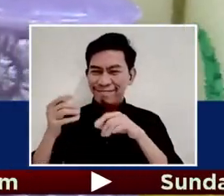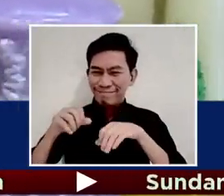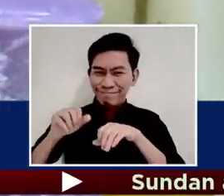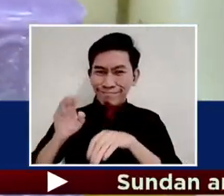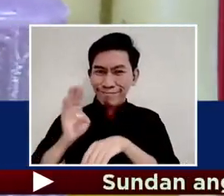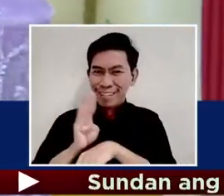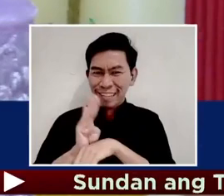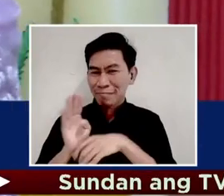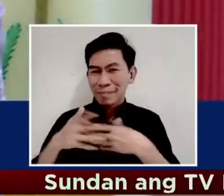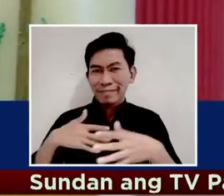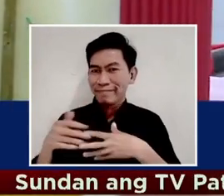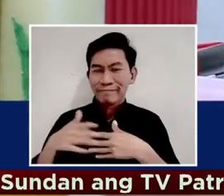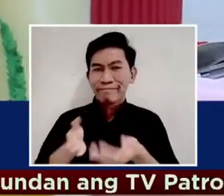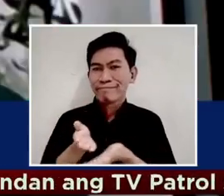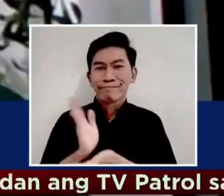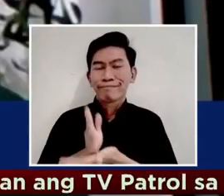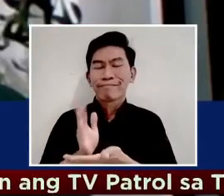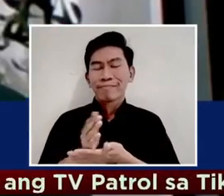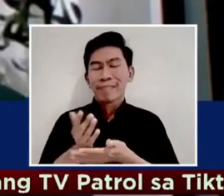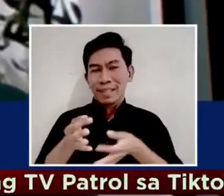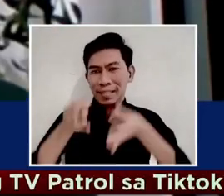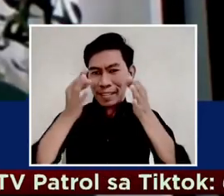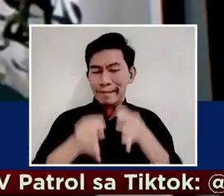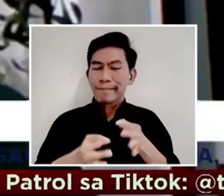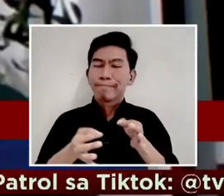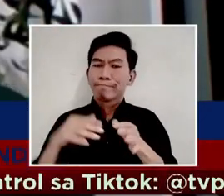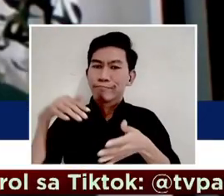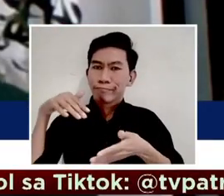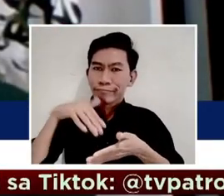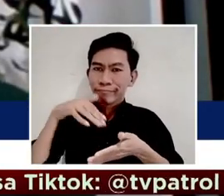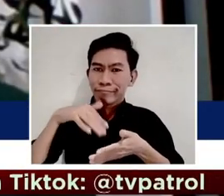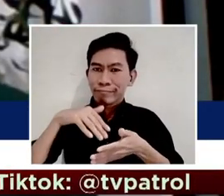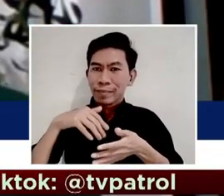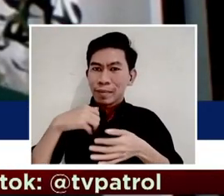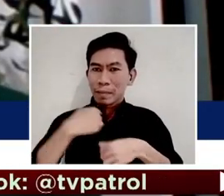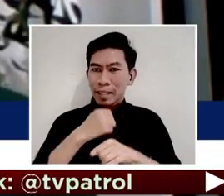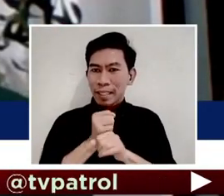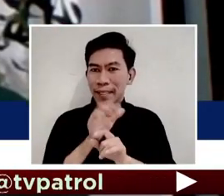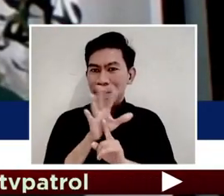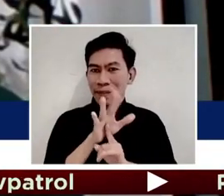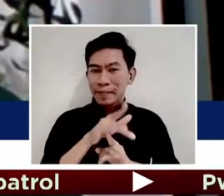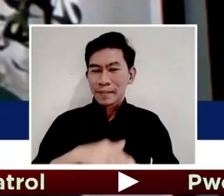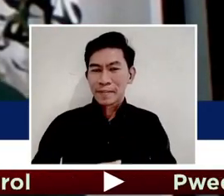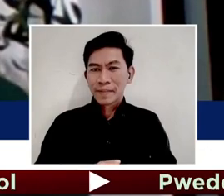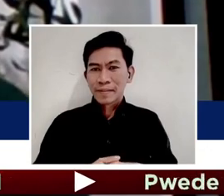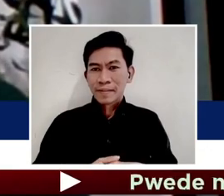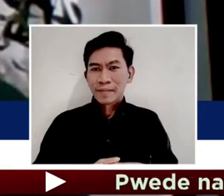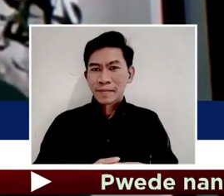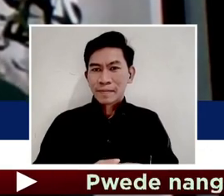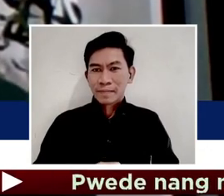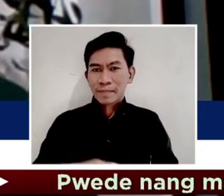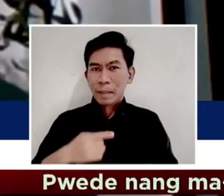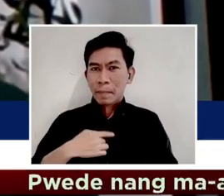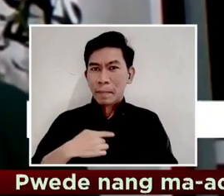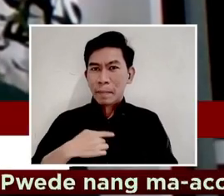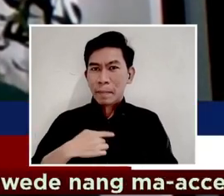ang paggawa ng mga kandila. Niyakap ko yung sitwasyon kasi ang isang bagay